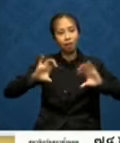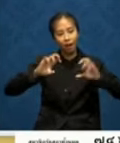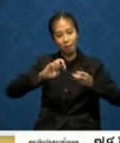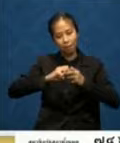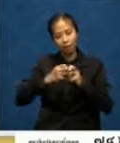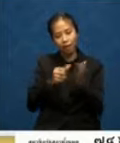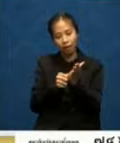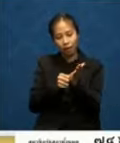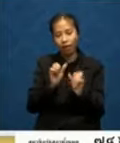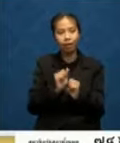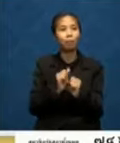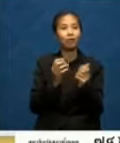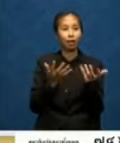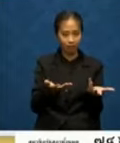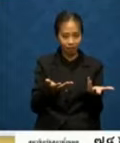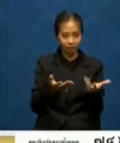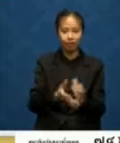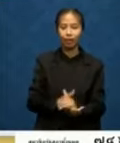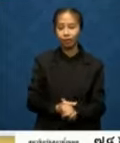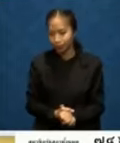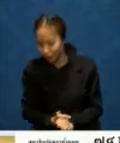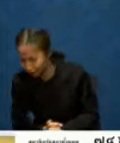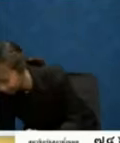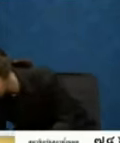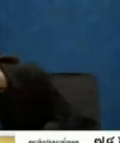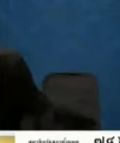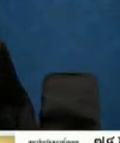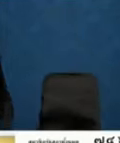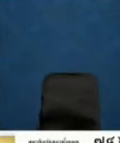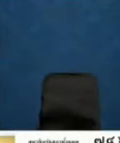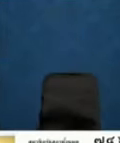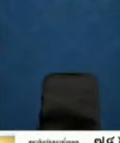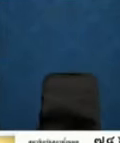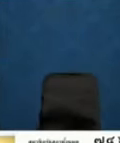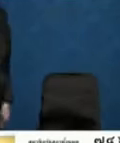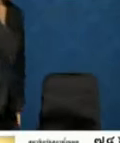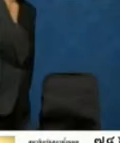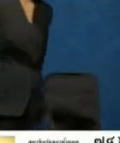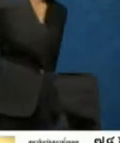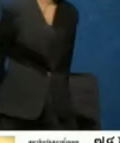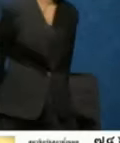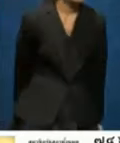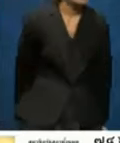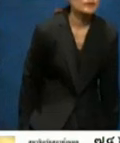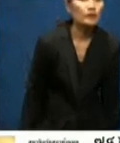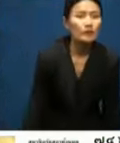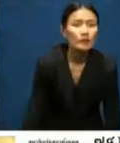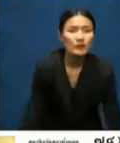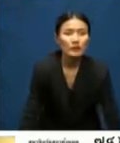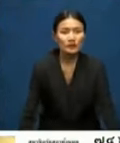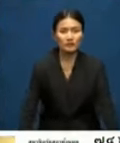อย่างไรท่พระทานครับ รัฐบาลต้องเนนนยุบายพลังาน ทางเลือกเป็พลังงานสะอาด